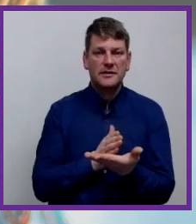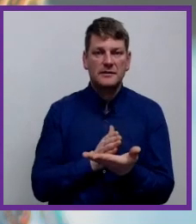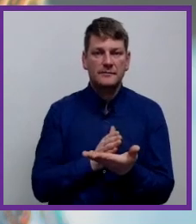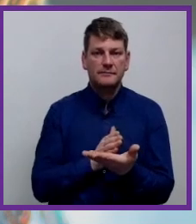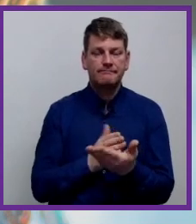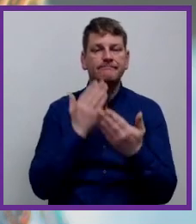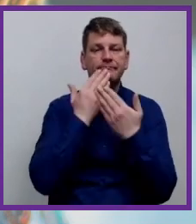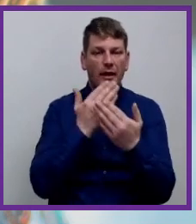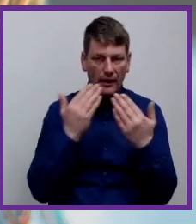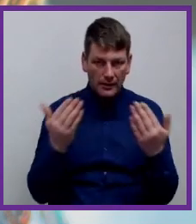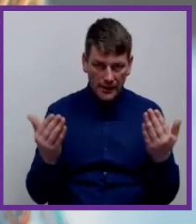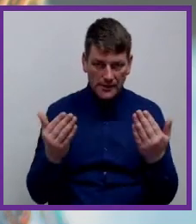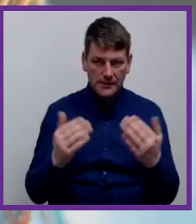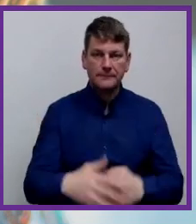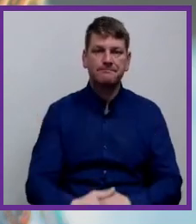Paldies!